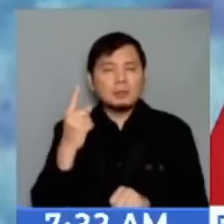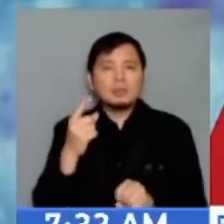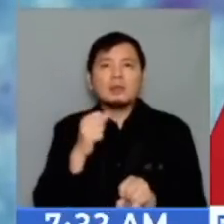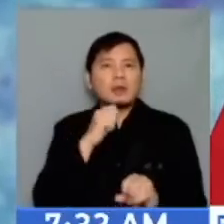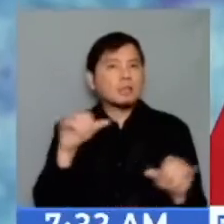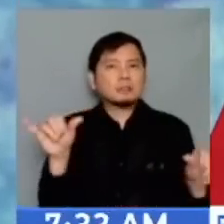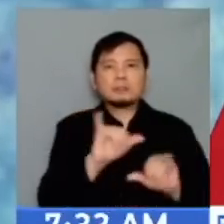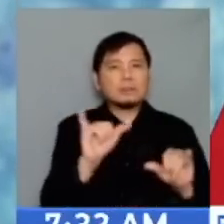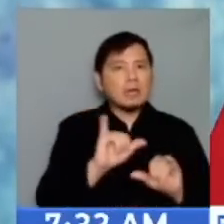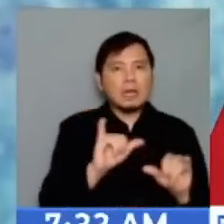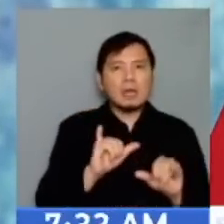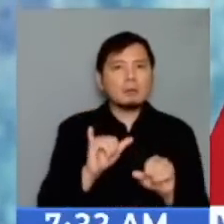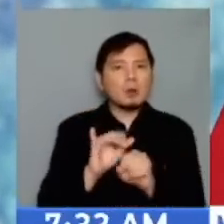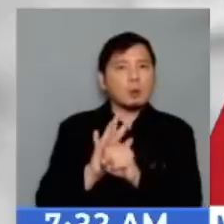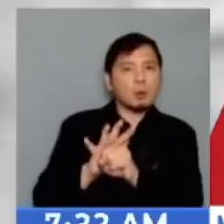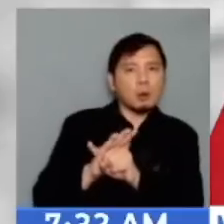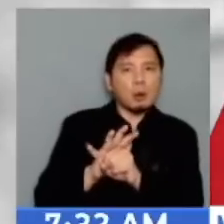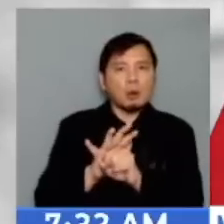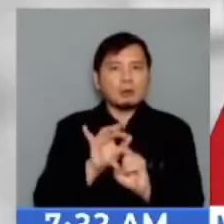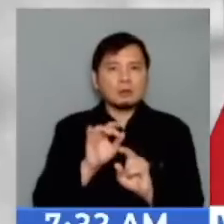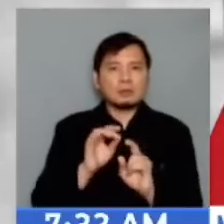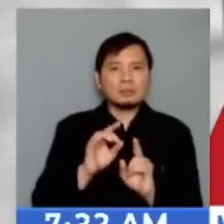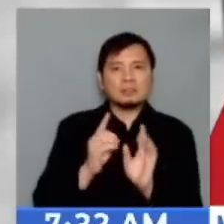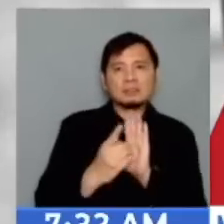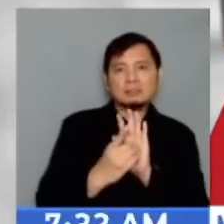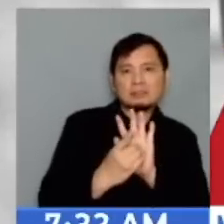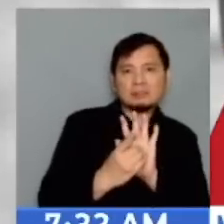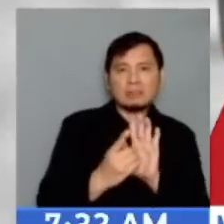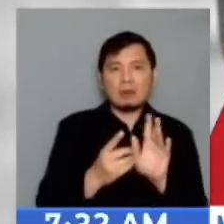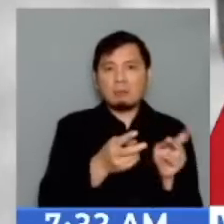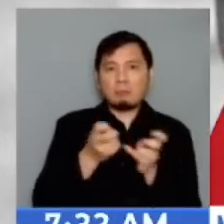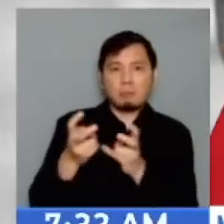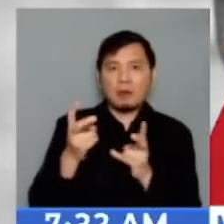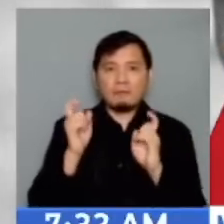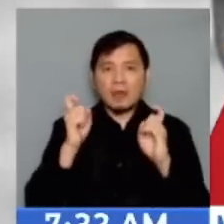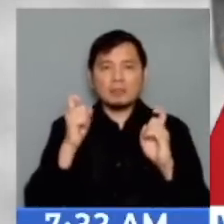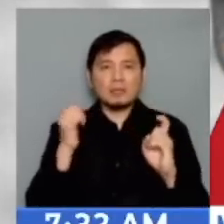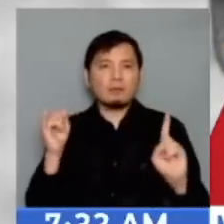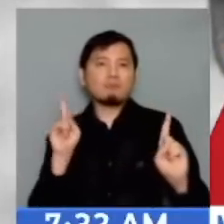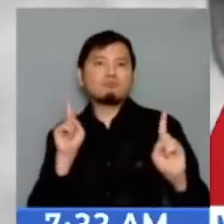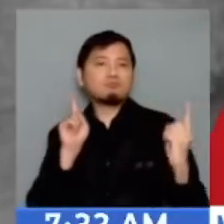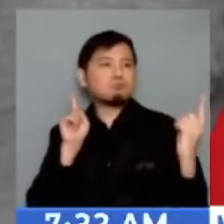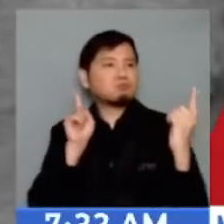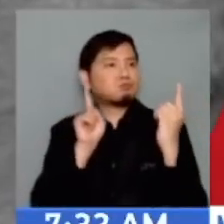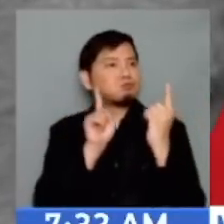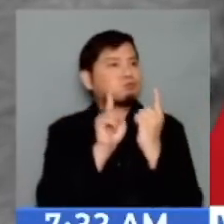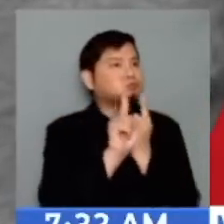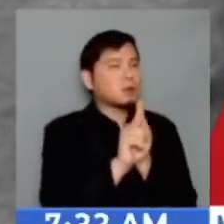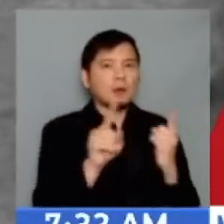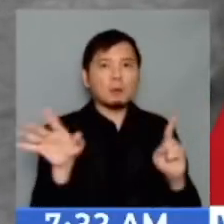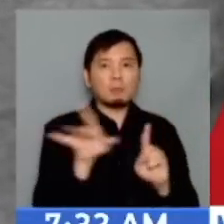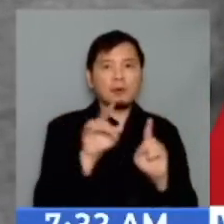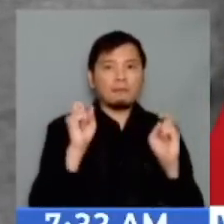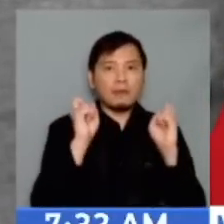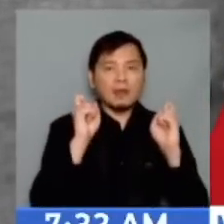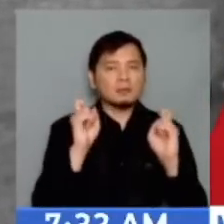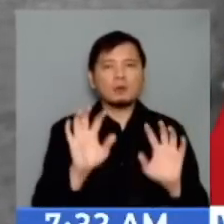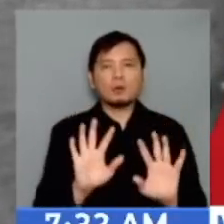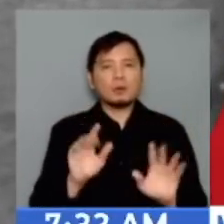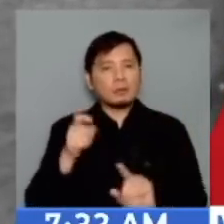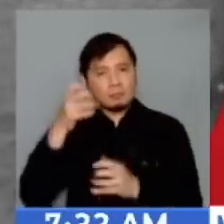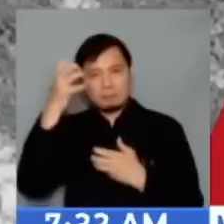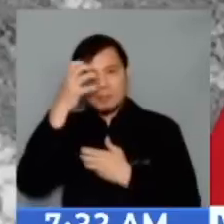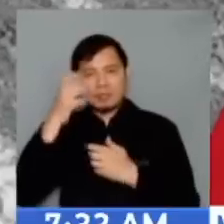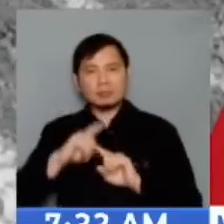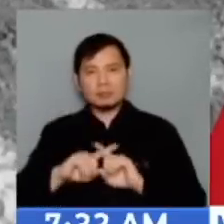Dumaan ka lang sa taong na merong COVID, pwede ka nang mahawa. Ito, mas prolonged yung contact,